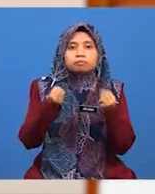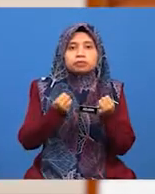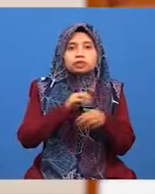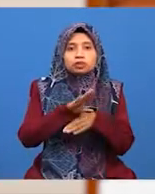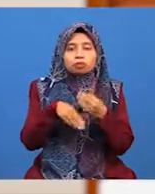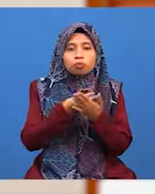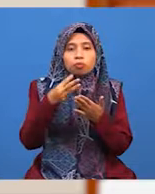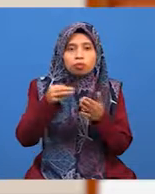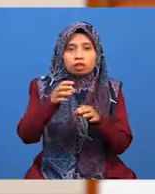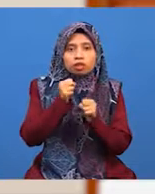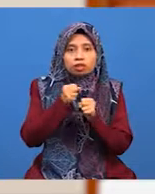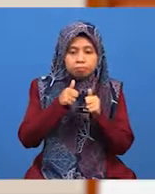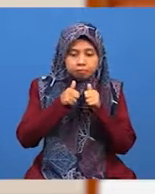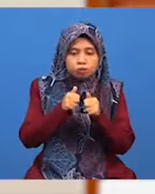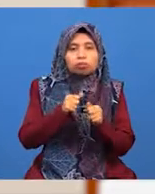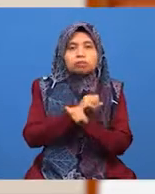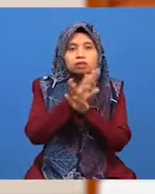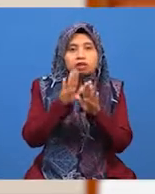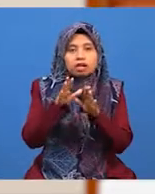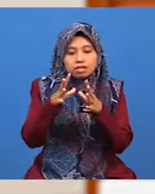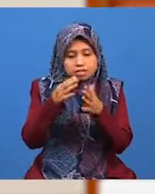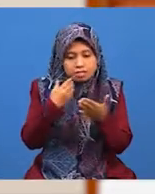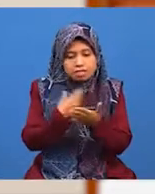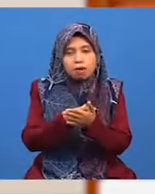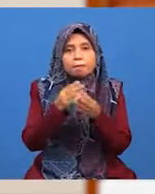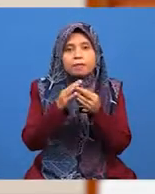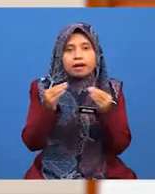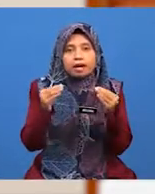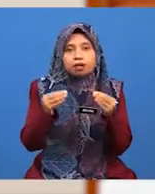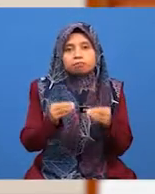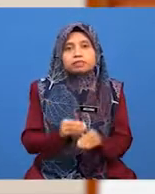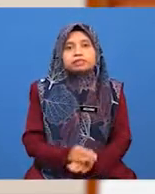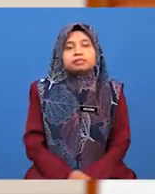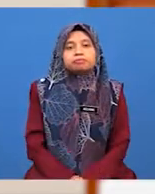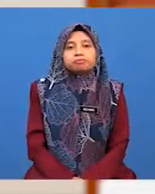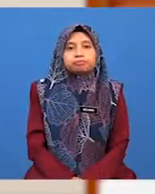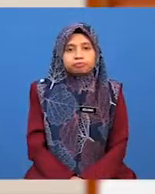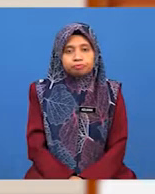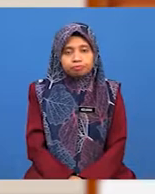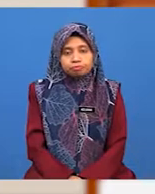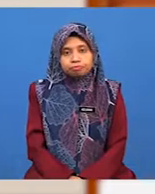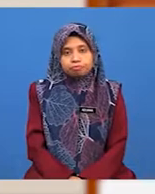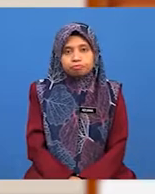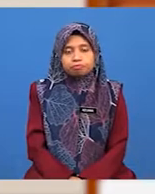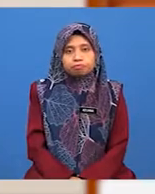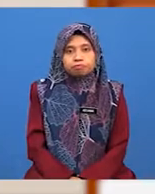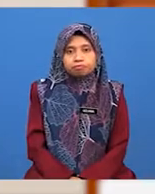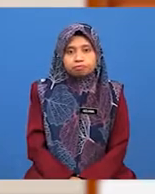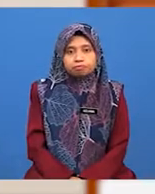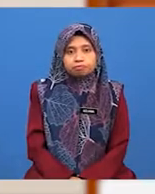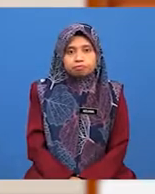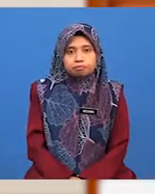dapat mengikuti penerangan cikgu sehingga selesai mempelajari kesemua jenis kata hubung yang